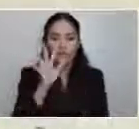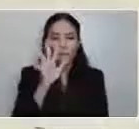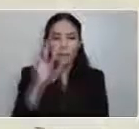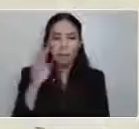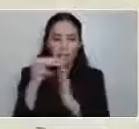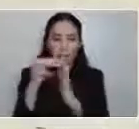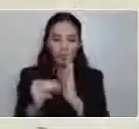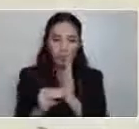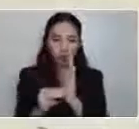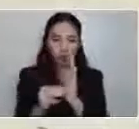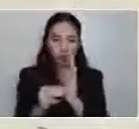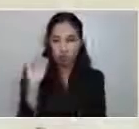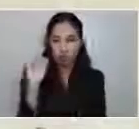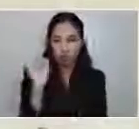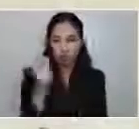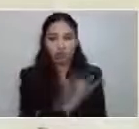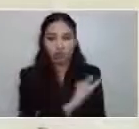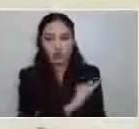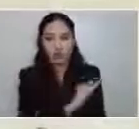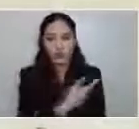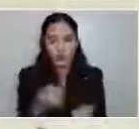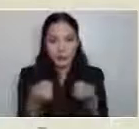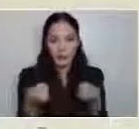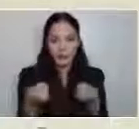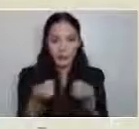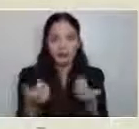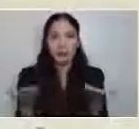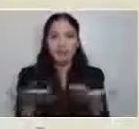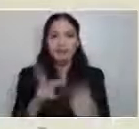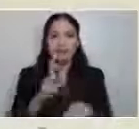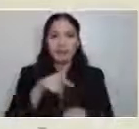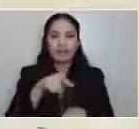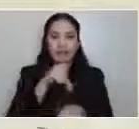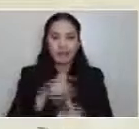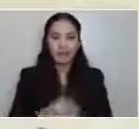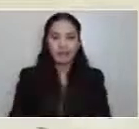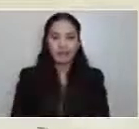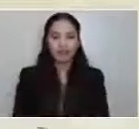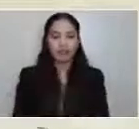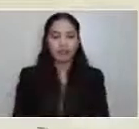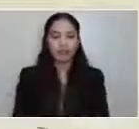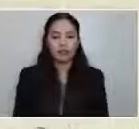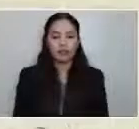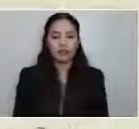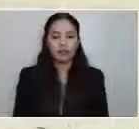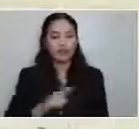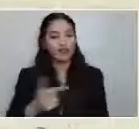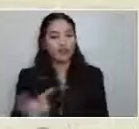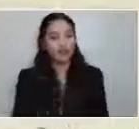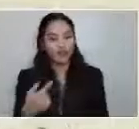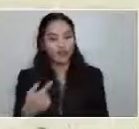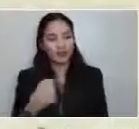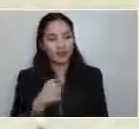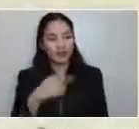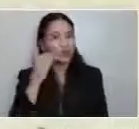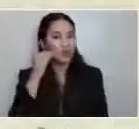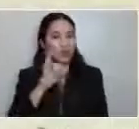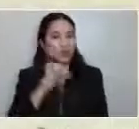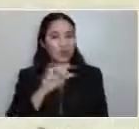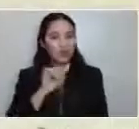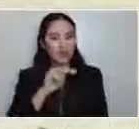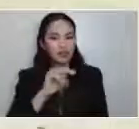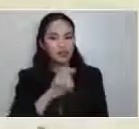at patuloy niyang sinasabi ng mga kinaukulan na tuloy-tuloy na to itong mga darating na buwan para nga matugunan na natin